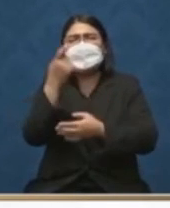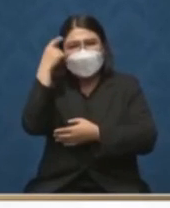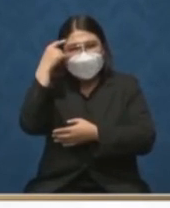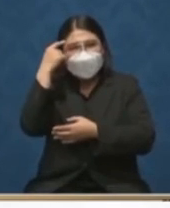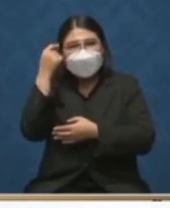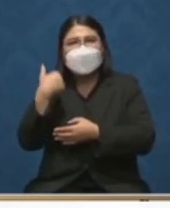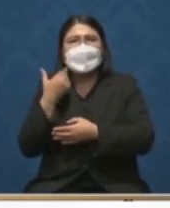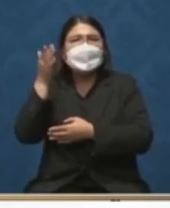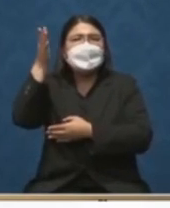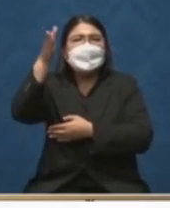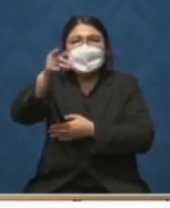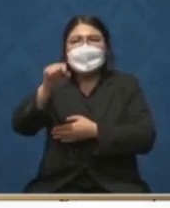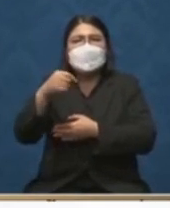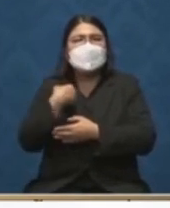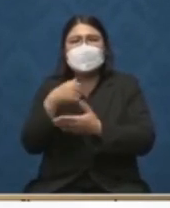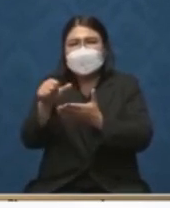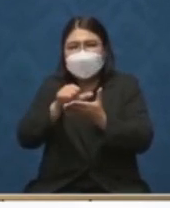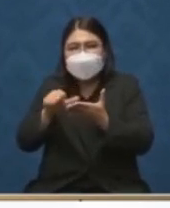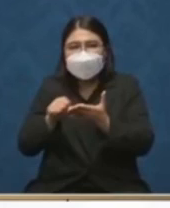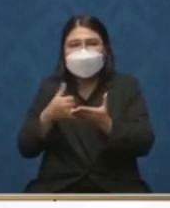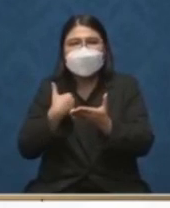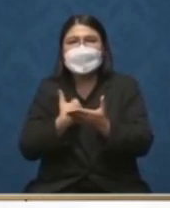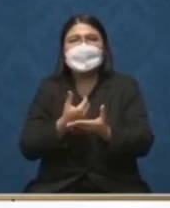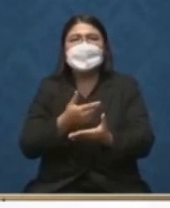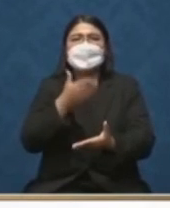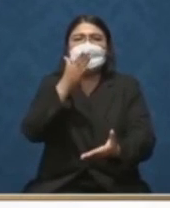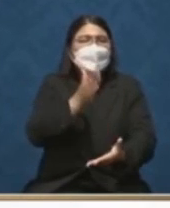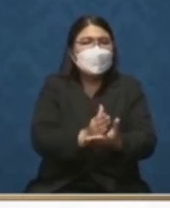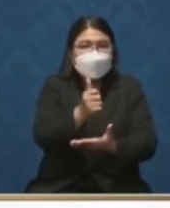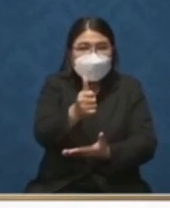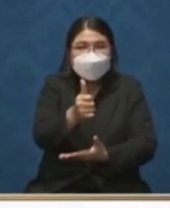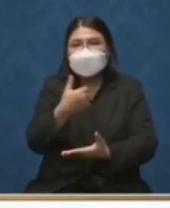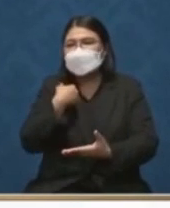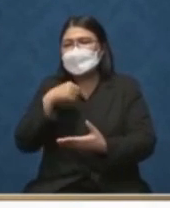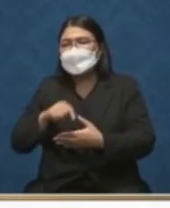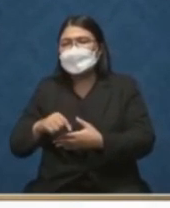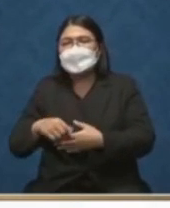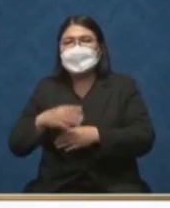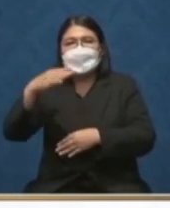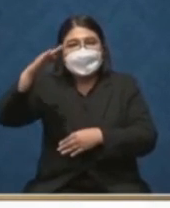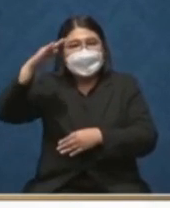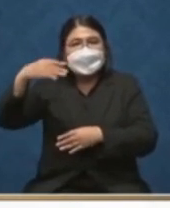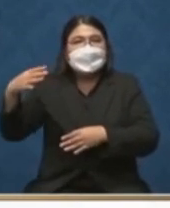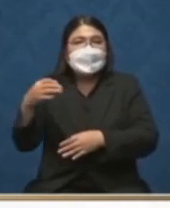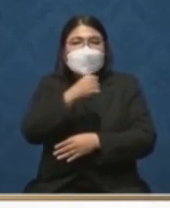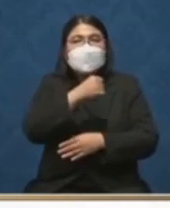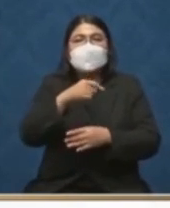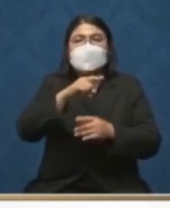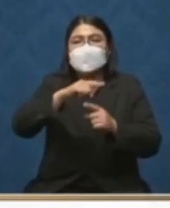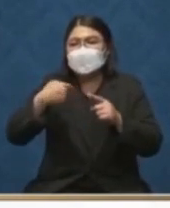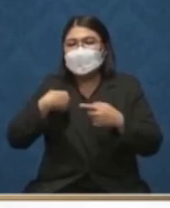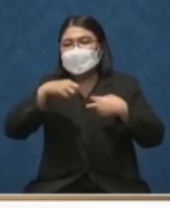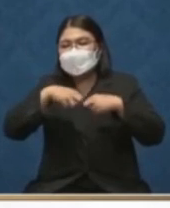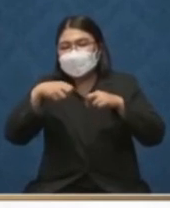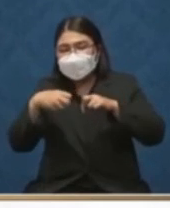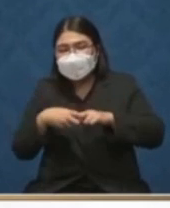ฉะนั้นสิ่งที่ผมคาดหวังและสนับสนุนต่อการแก้รัฐธรรมนูญหวังว่าการแก้รัฐธรรมนูญครั้งต่อไปจะ